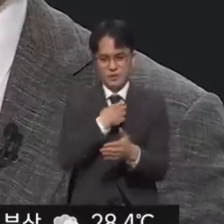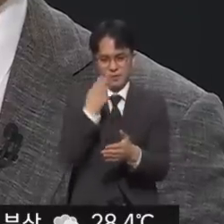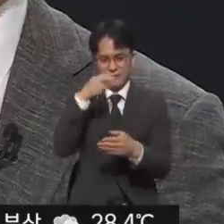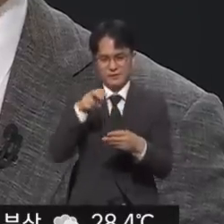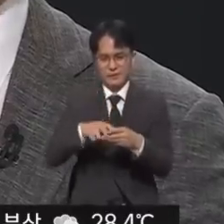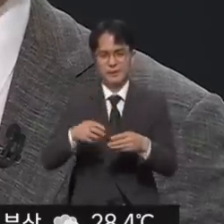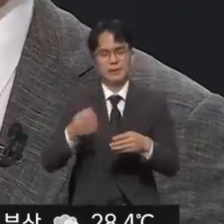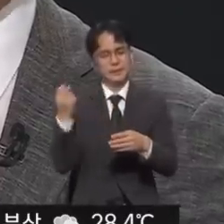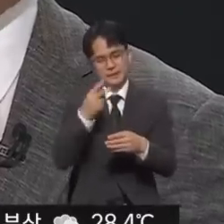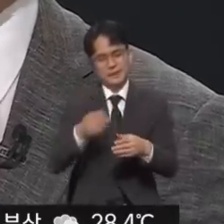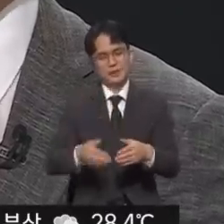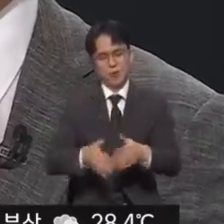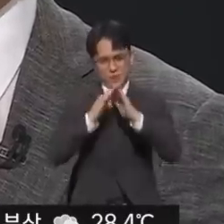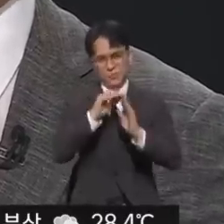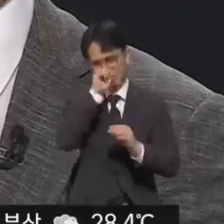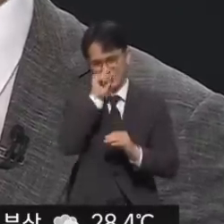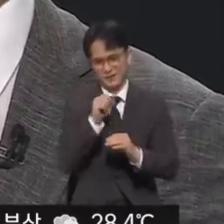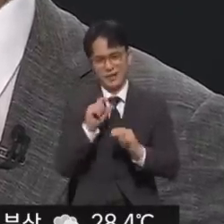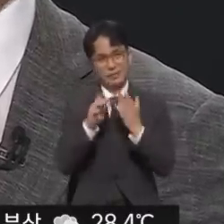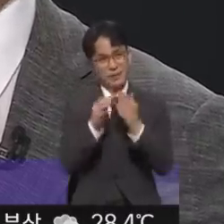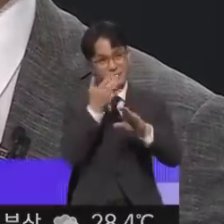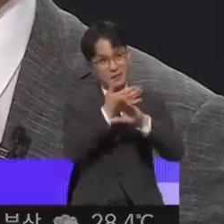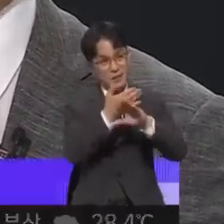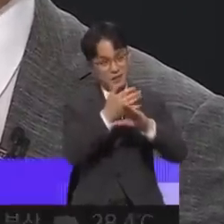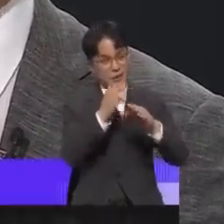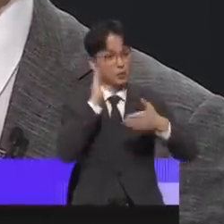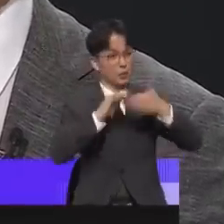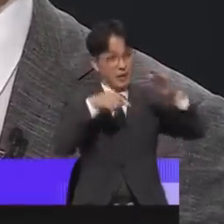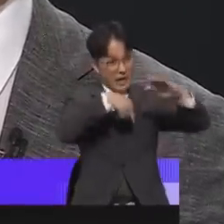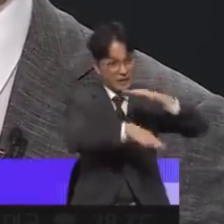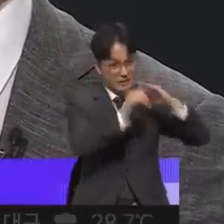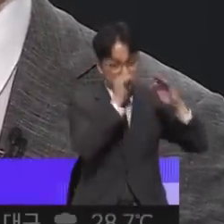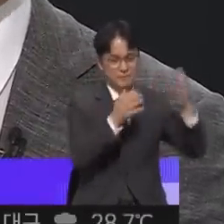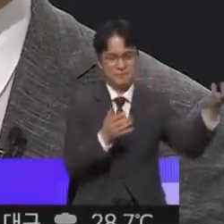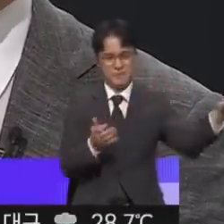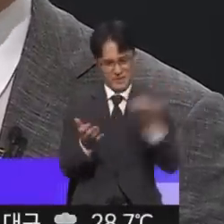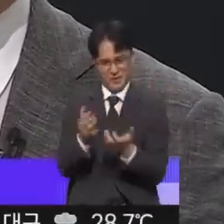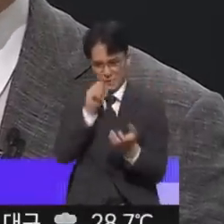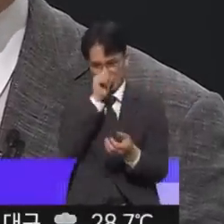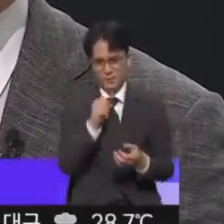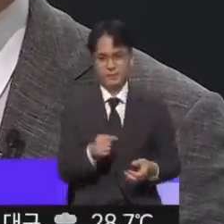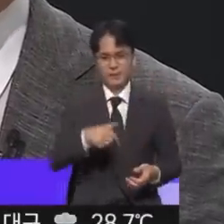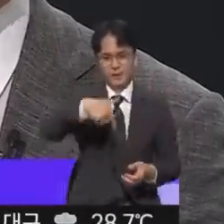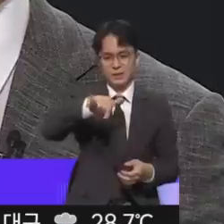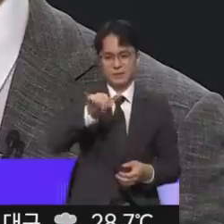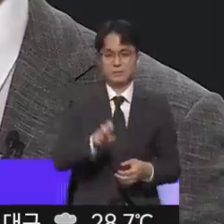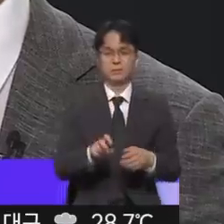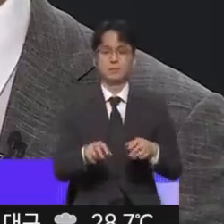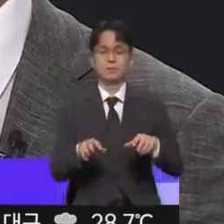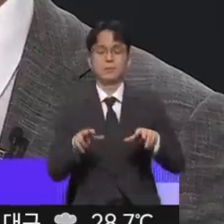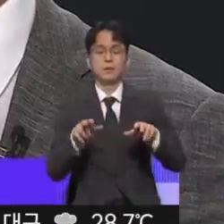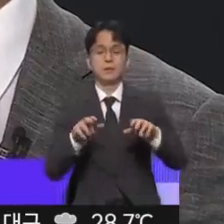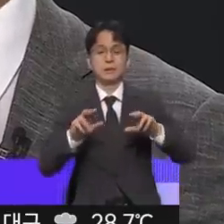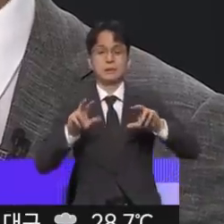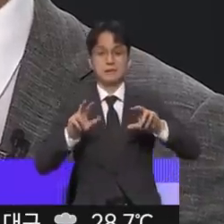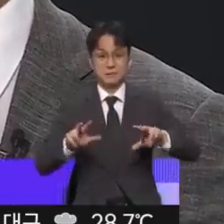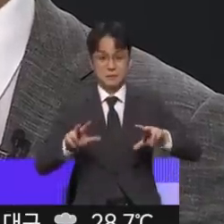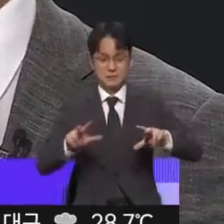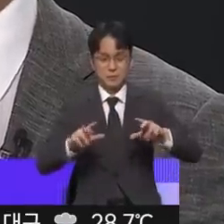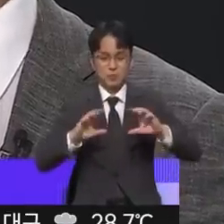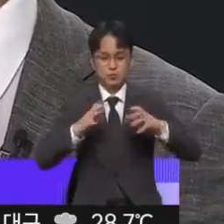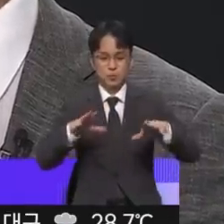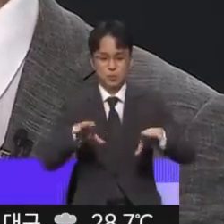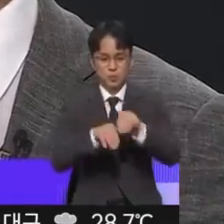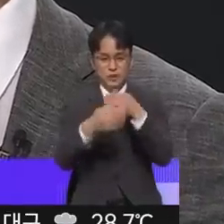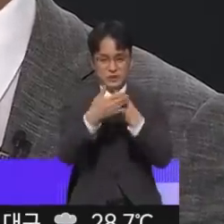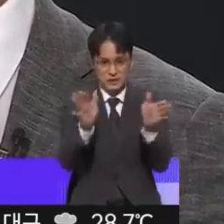있는데 그리고 그 표 전 못 그런 무이 관리 시스템 문제라기 보단 지금 세종시 모자 내려가 짜며 그 총리 랑 자 이 행장은